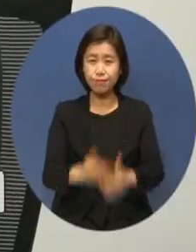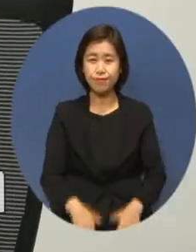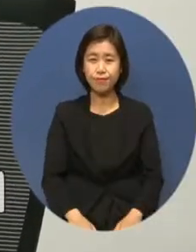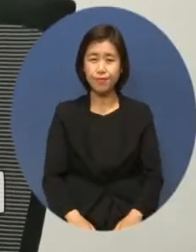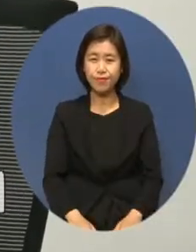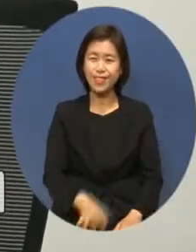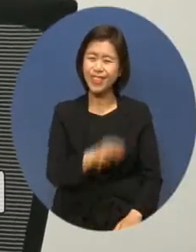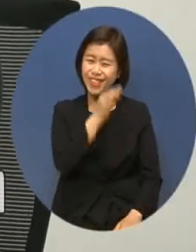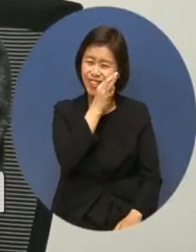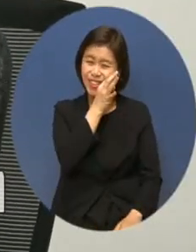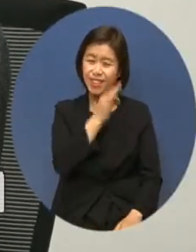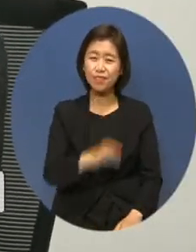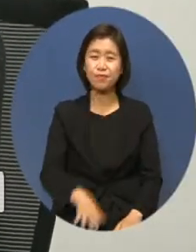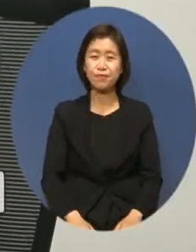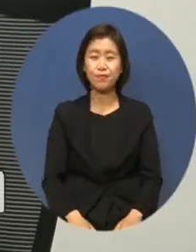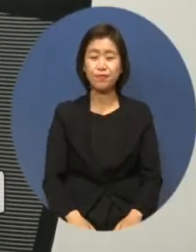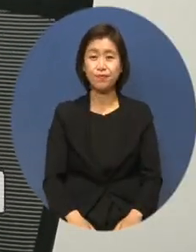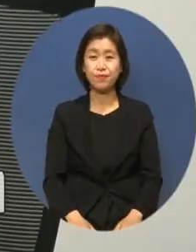쑥스럽네요.